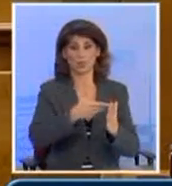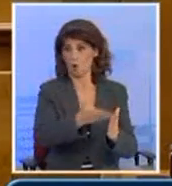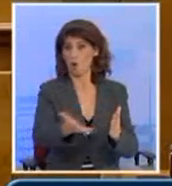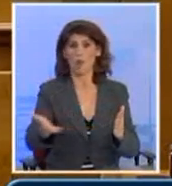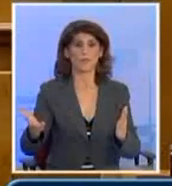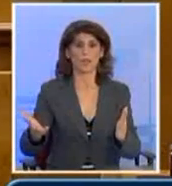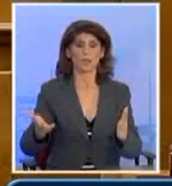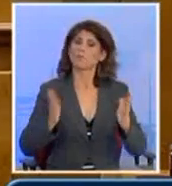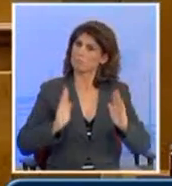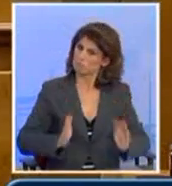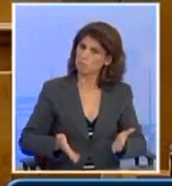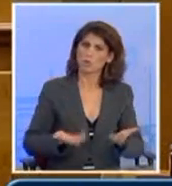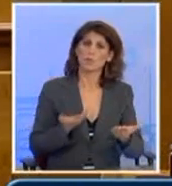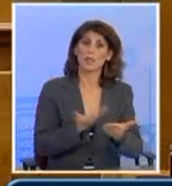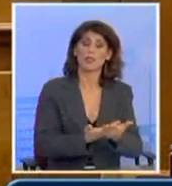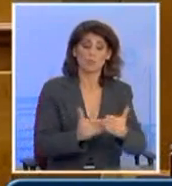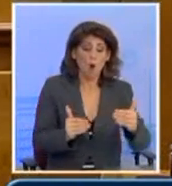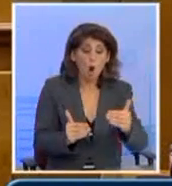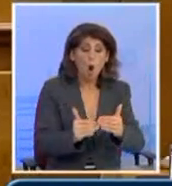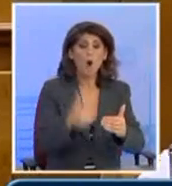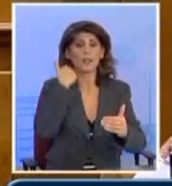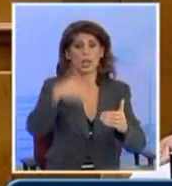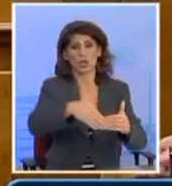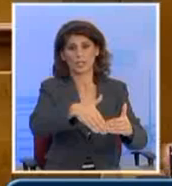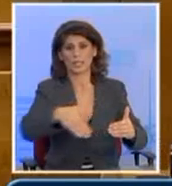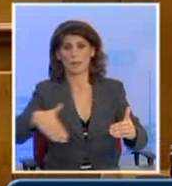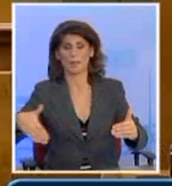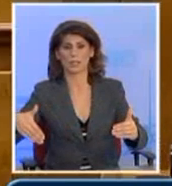μπορούμε πράγματι να θέτουμε όρια και κόκκινες γραμμές.